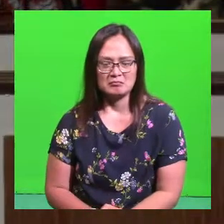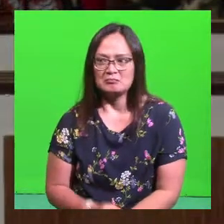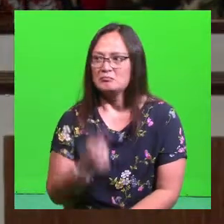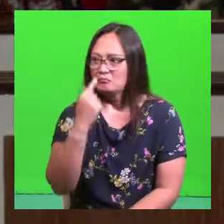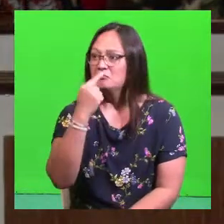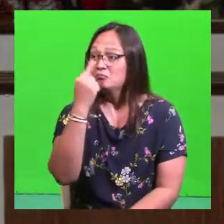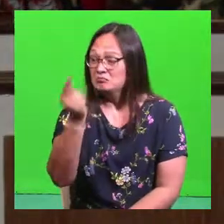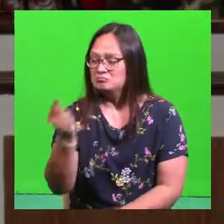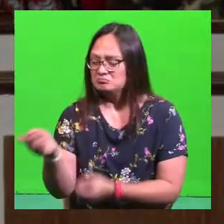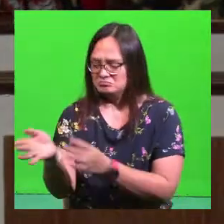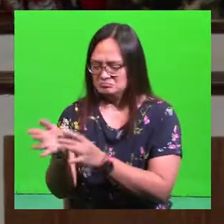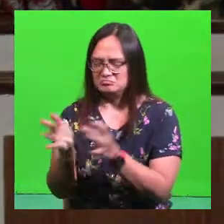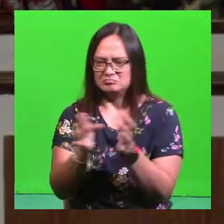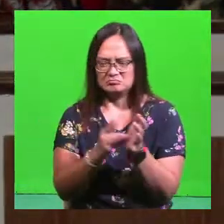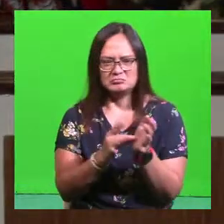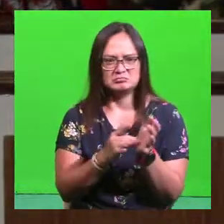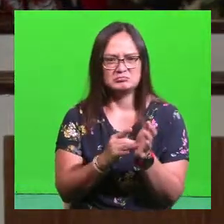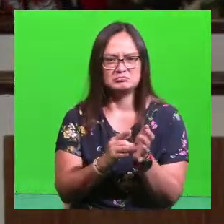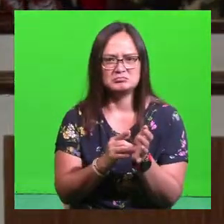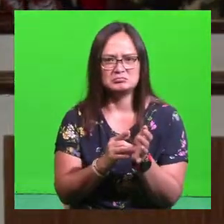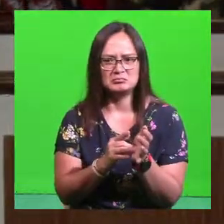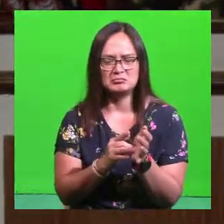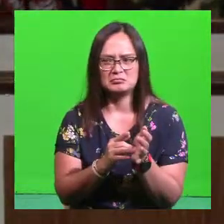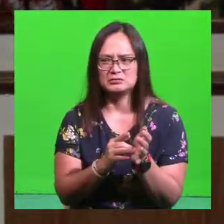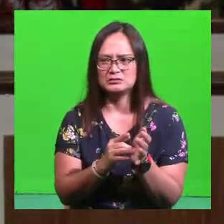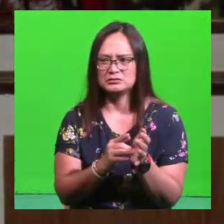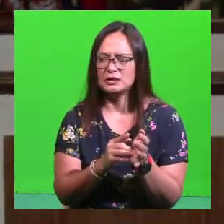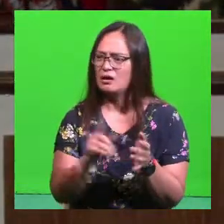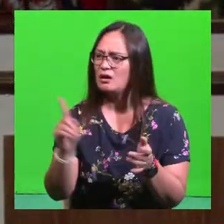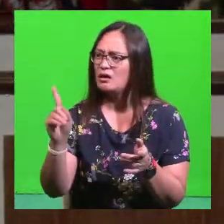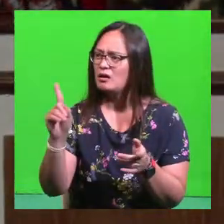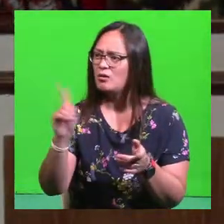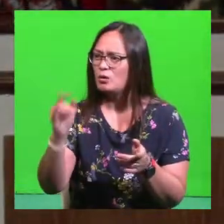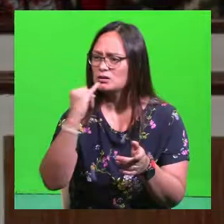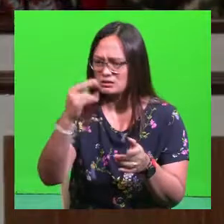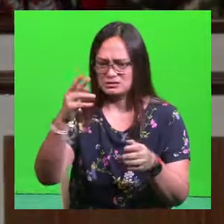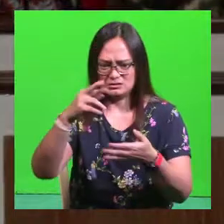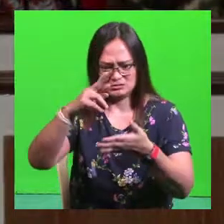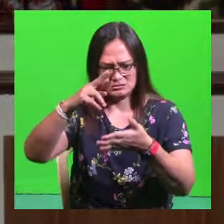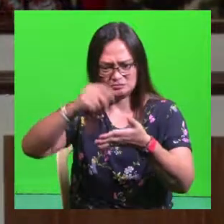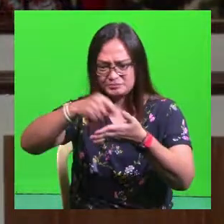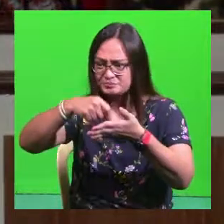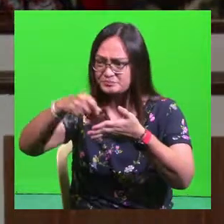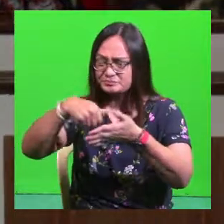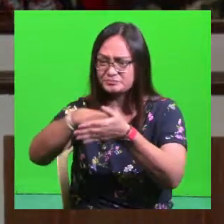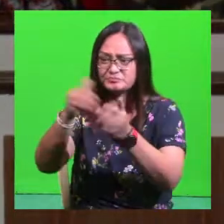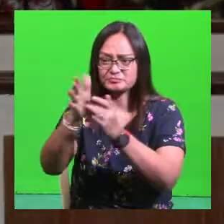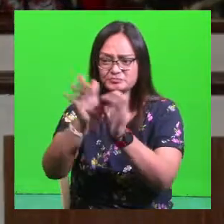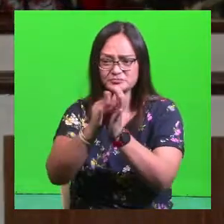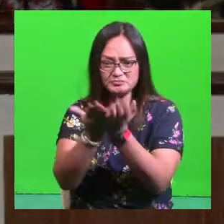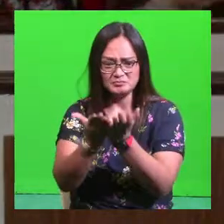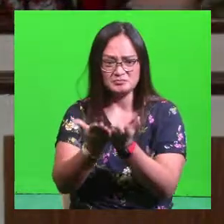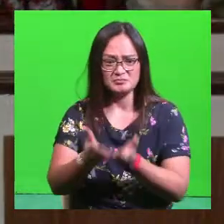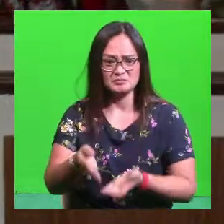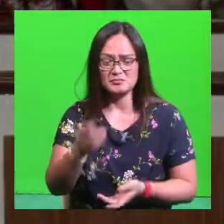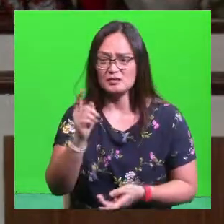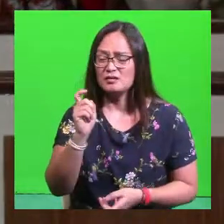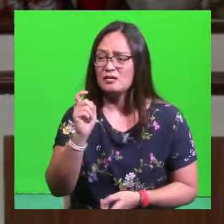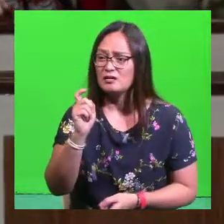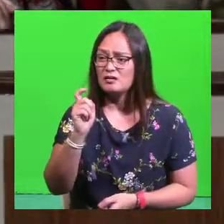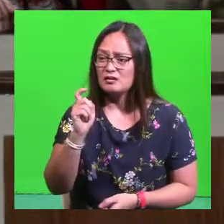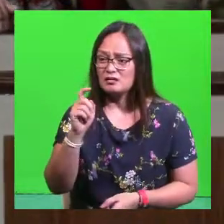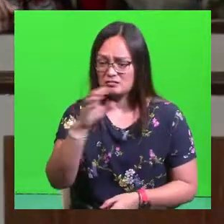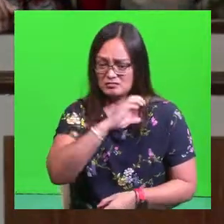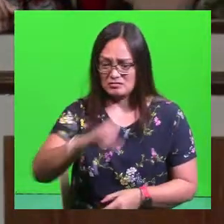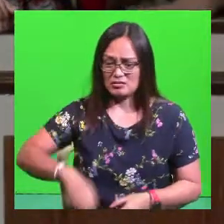ang sinasabi ng kasulatan. At ang sabi niya ay, ought not Christ to have suffered these things and to enter into